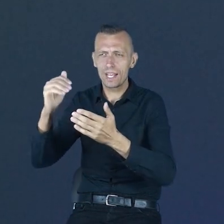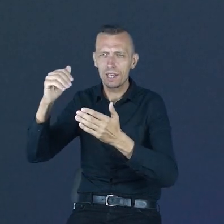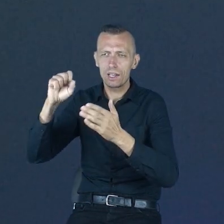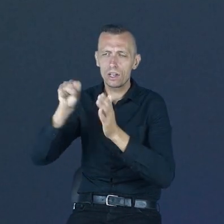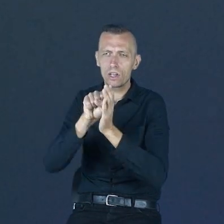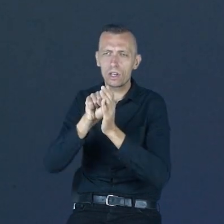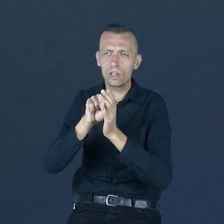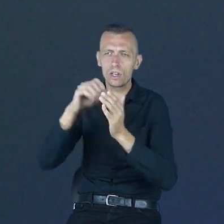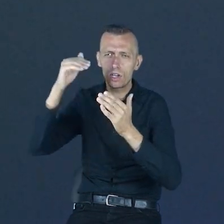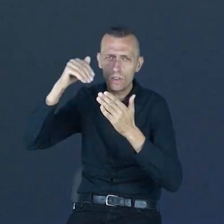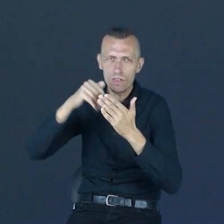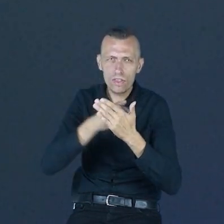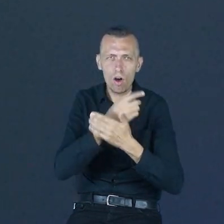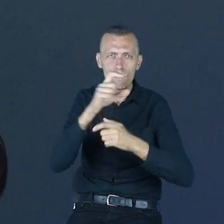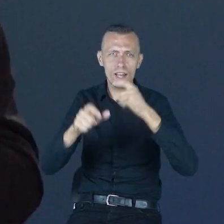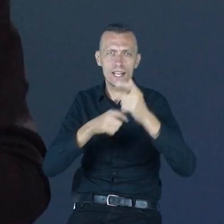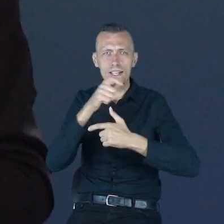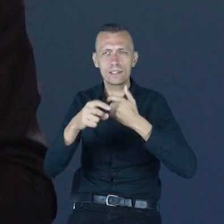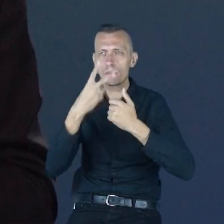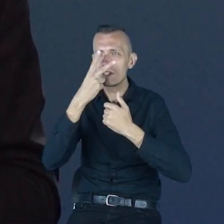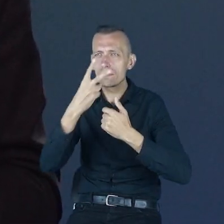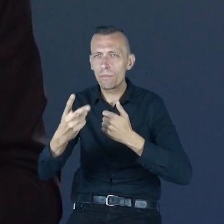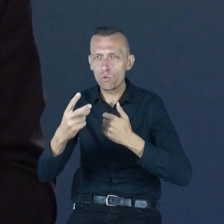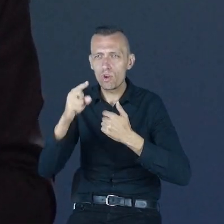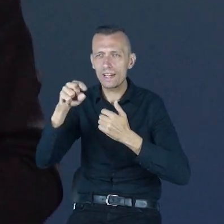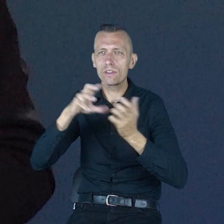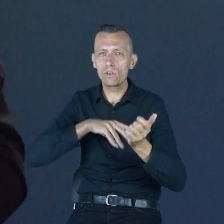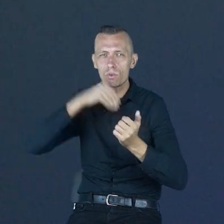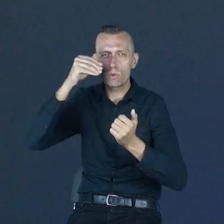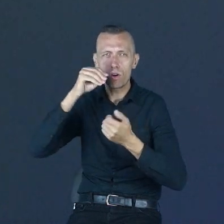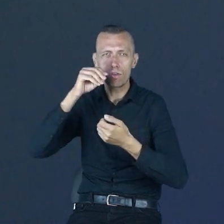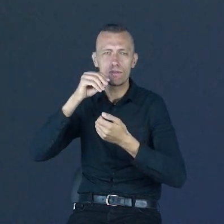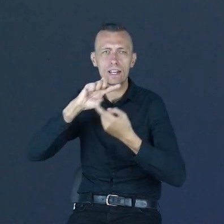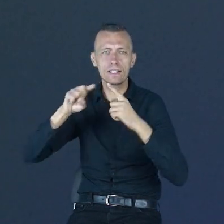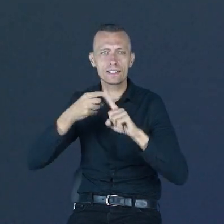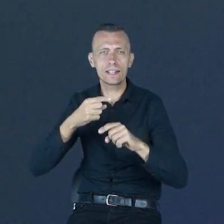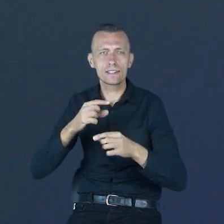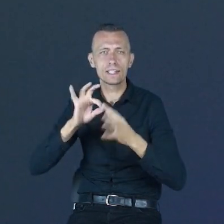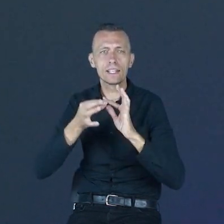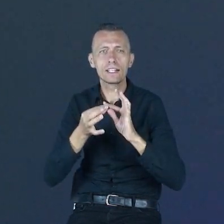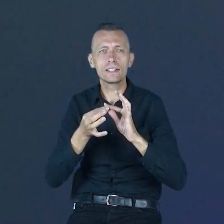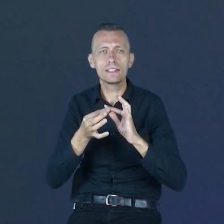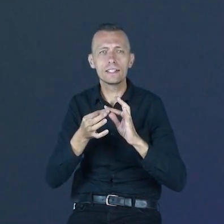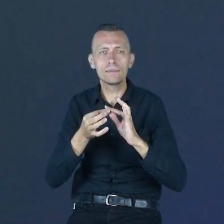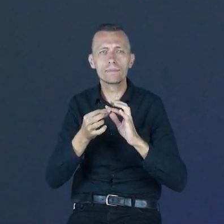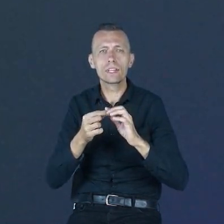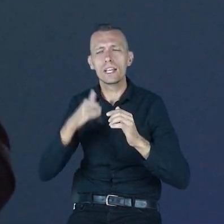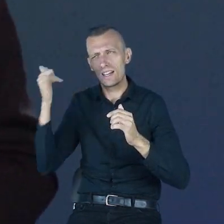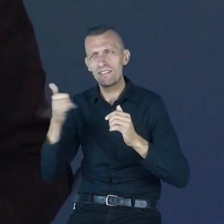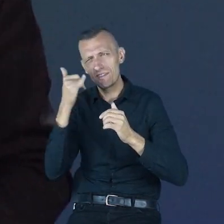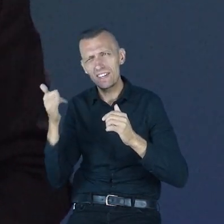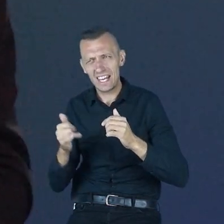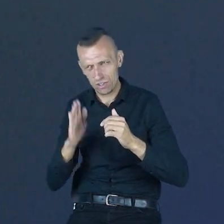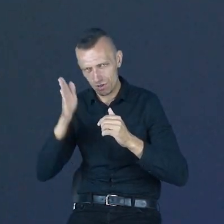ziemskie. Wiecie, chcę powiedzieć tu ciekawą rzecz. Gdy objawi się Królestwo Boże w wieczności, to